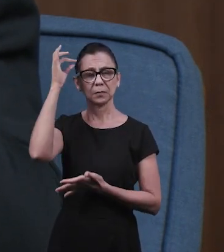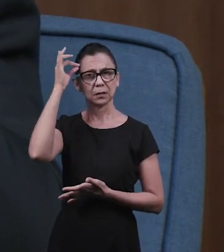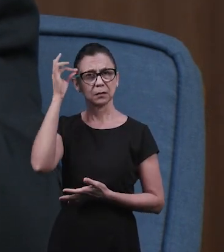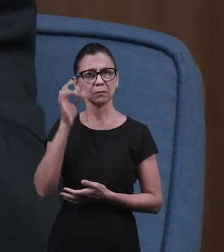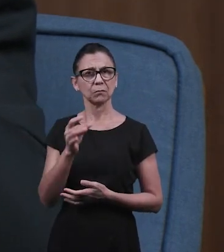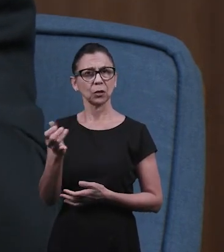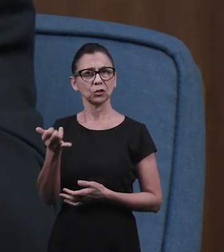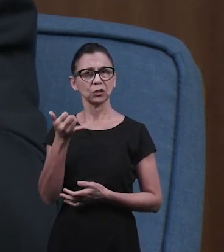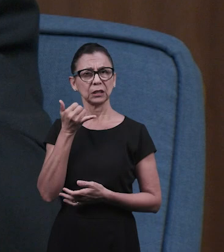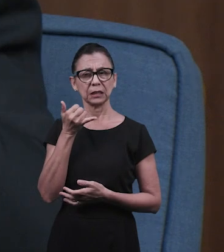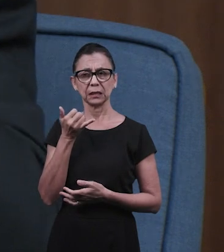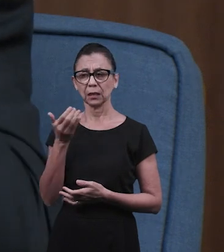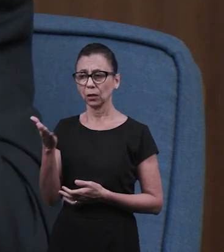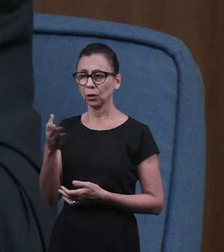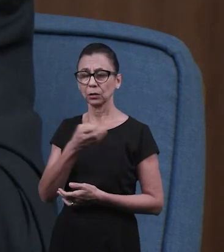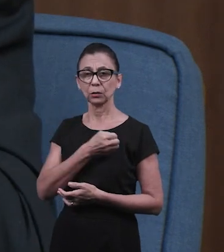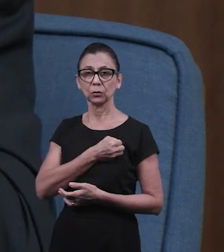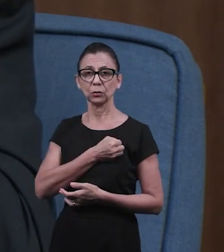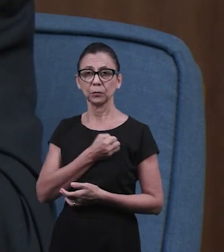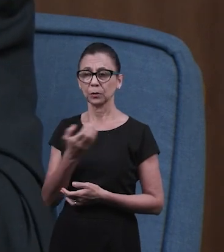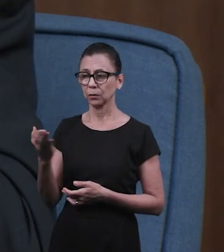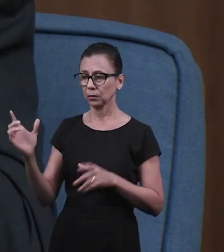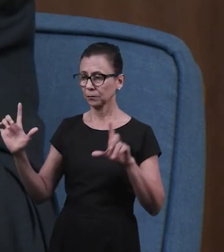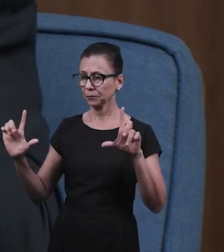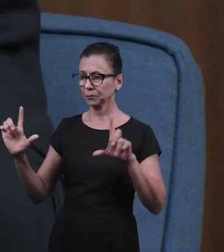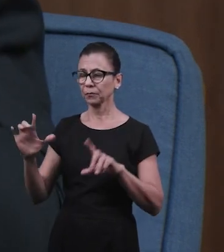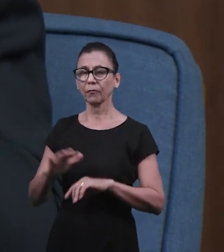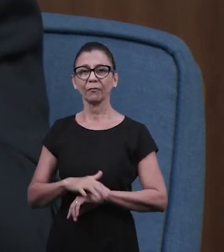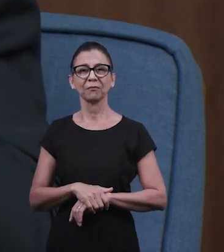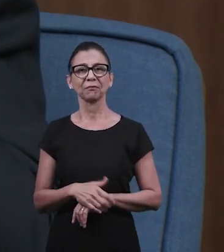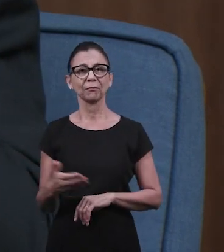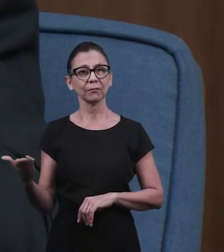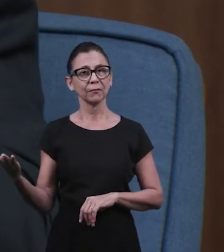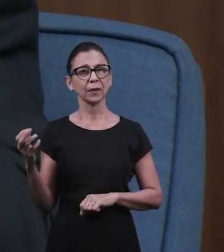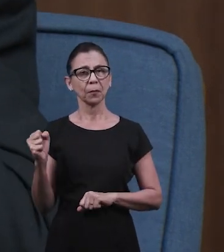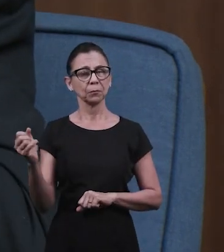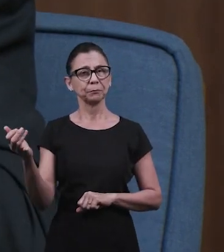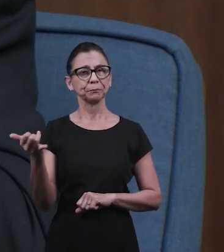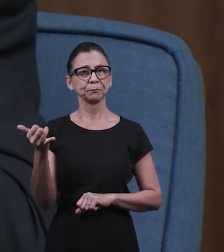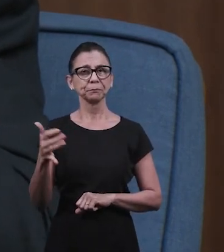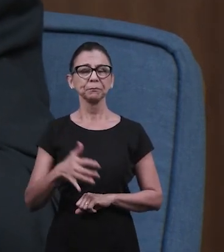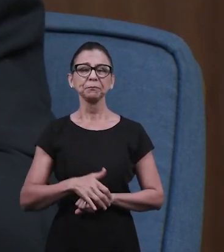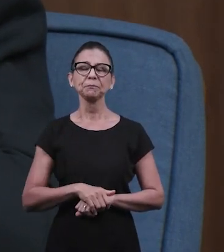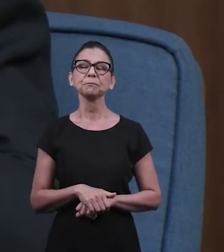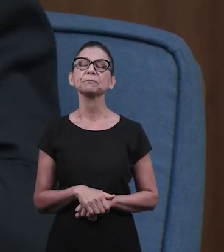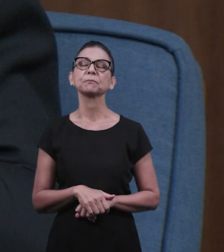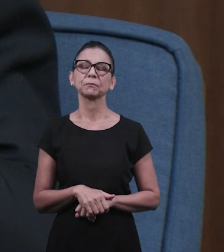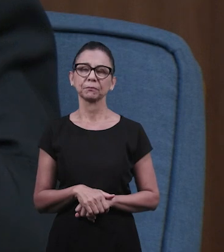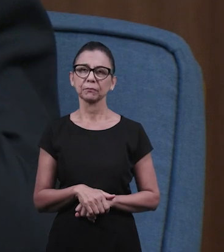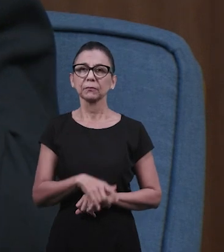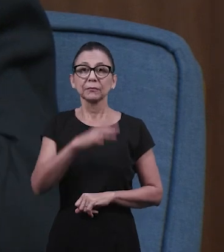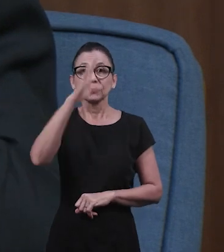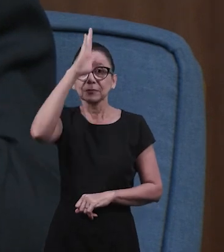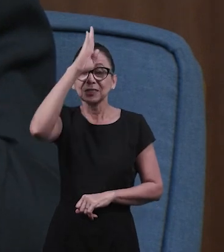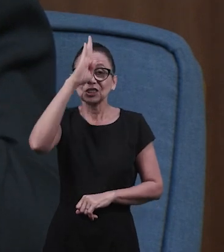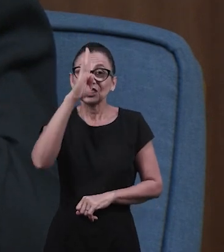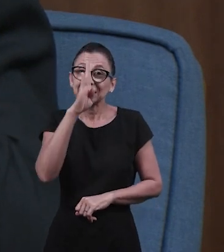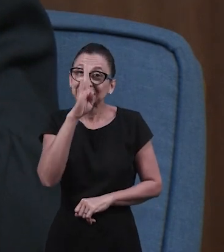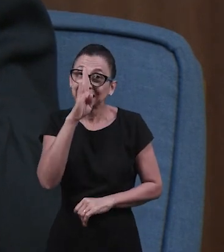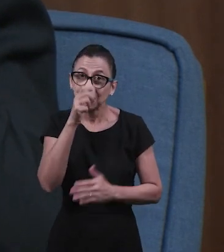pouvez nous appeler toujours quand vous avez besoin sur le numéro qui apparaît à l'écran 0800 707